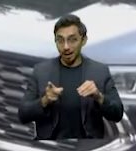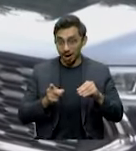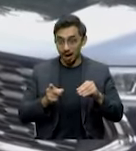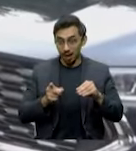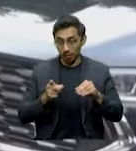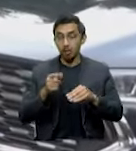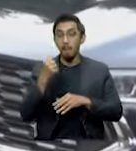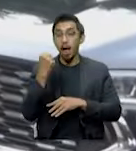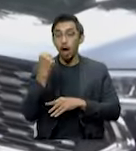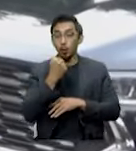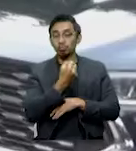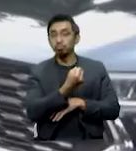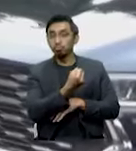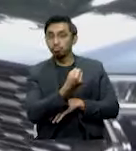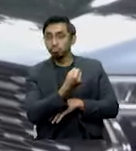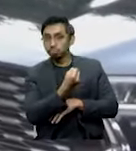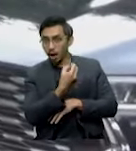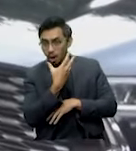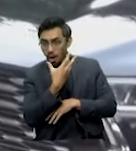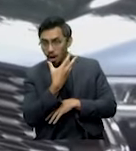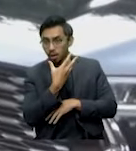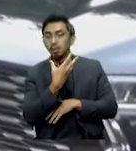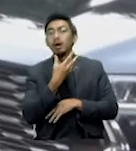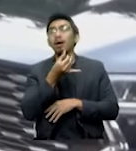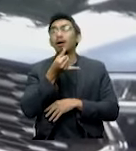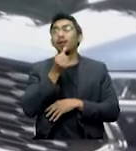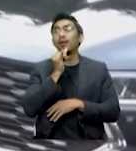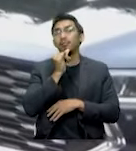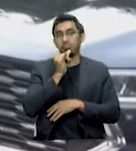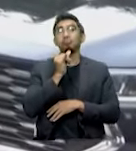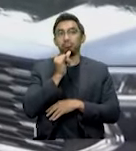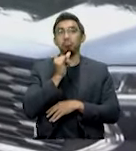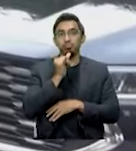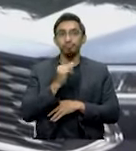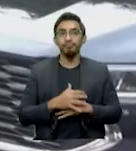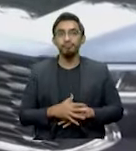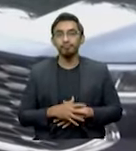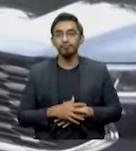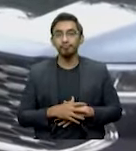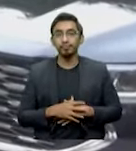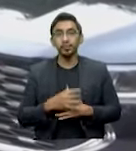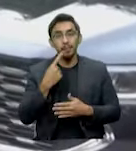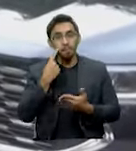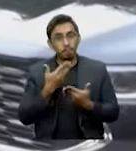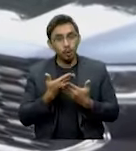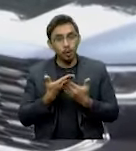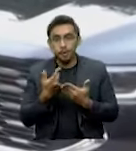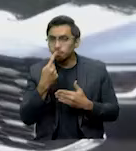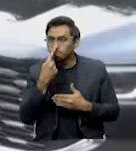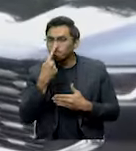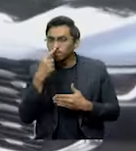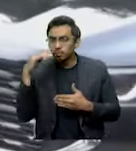bersangkutan itu sedang dalam keadaan ini berbau minuman keras